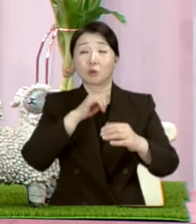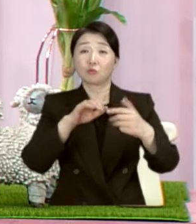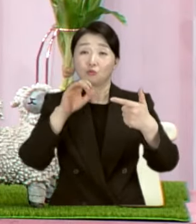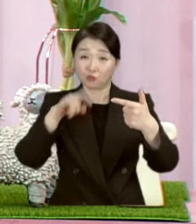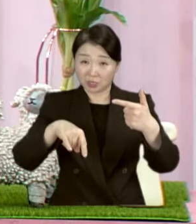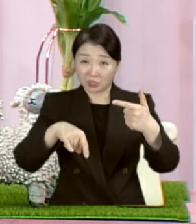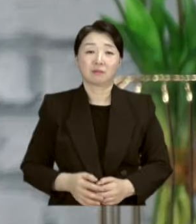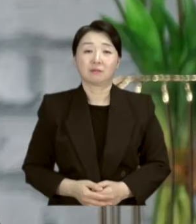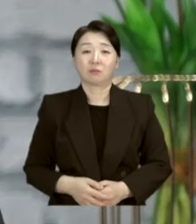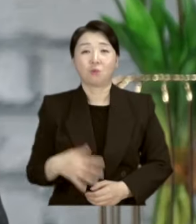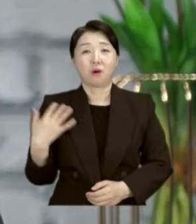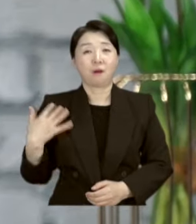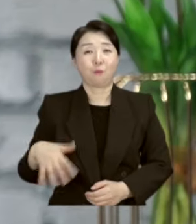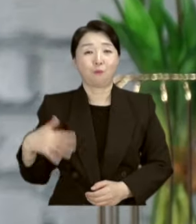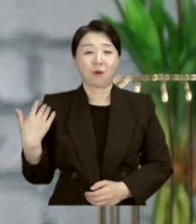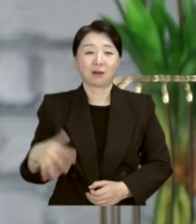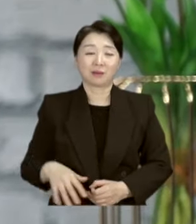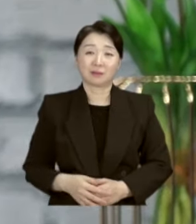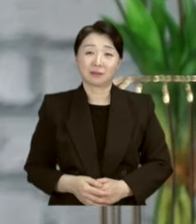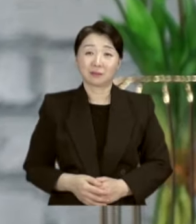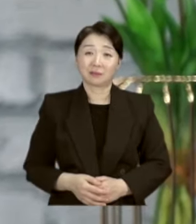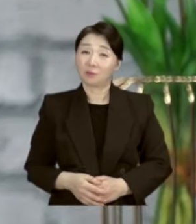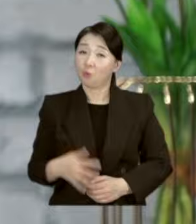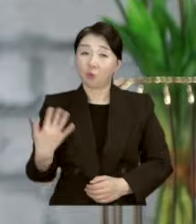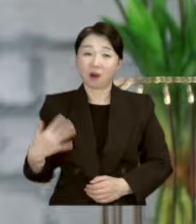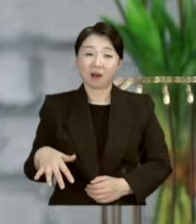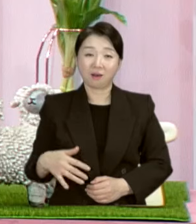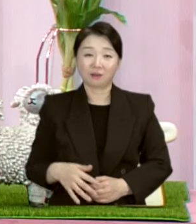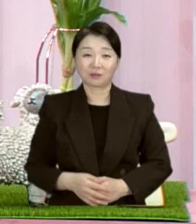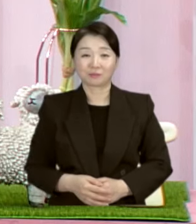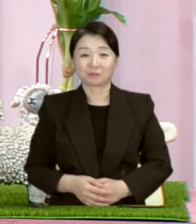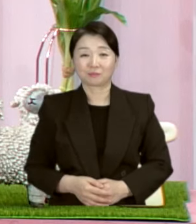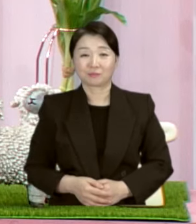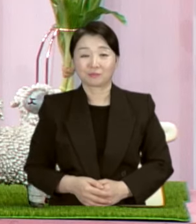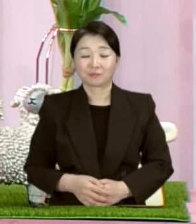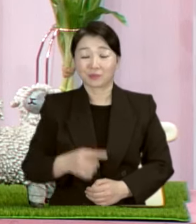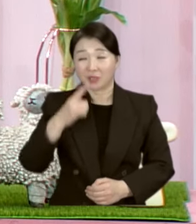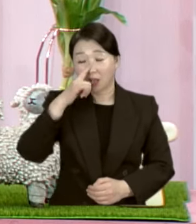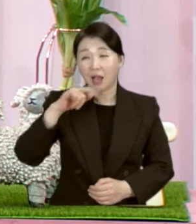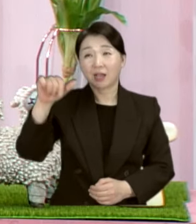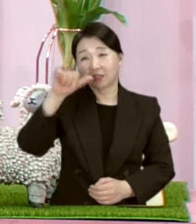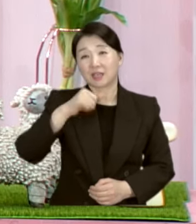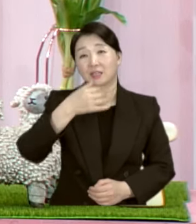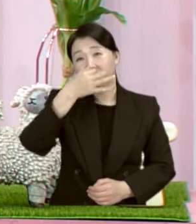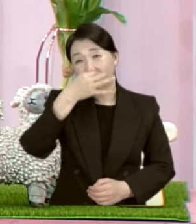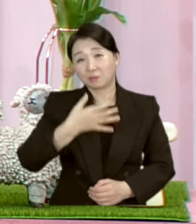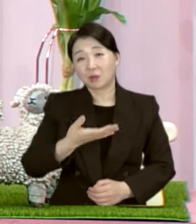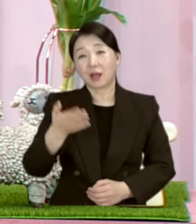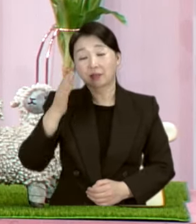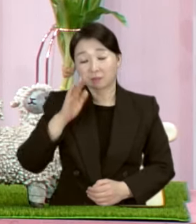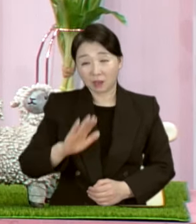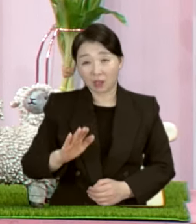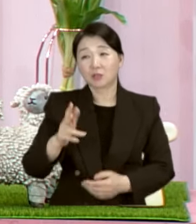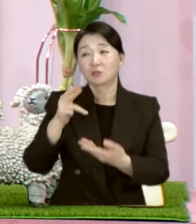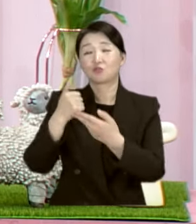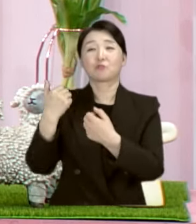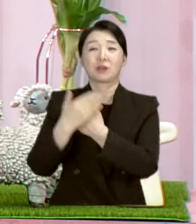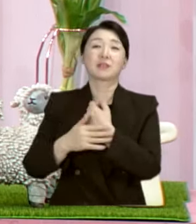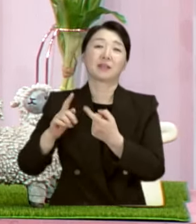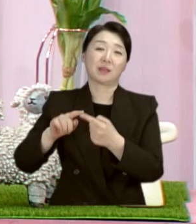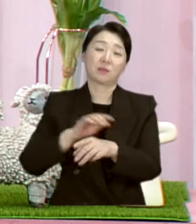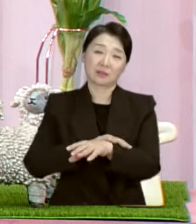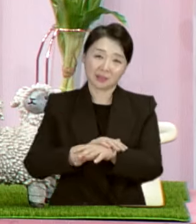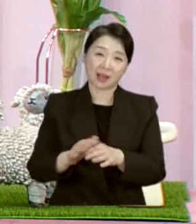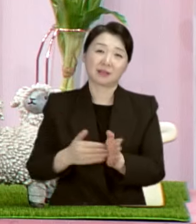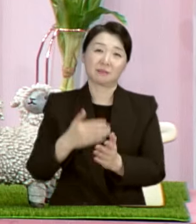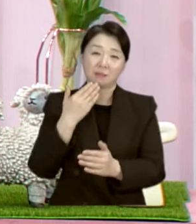세계 랭킹 6위라고요? 제 포지션에서 와. 그거 대단한 거 아니에요? 아시아에서는 힘든데 네. 전적인 주님의 은혜로